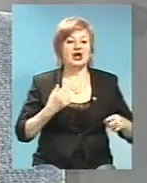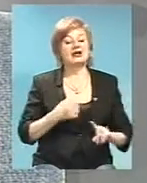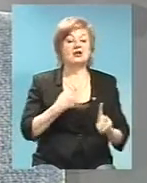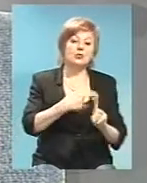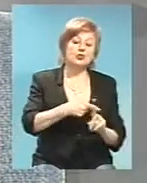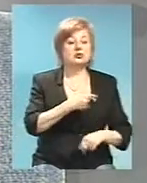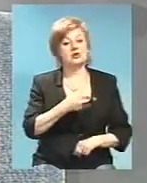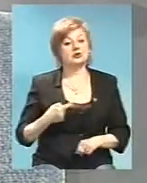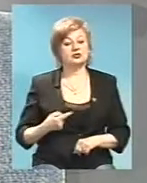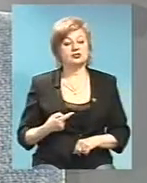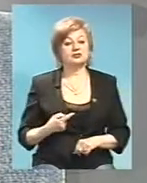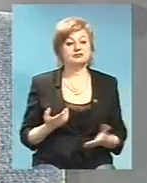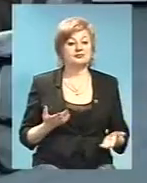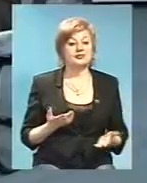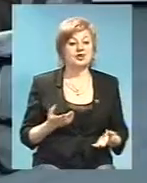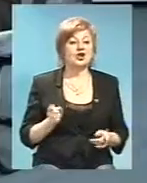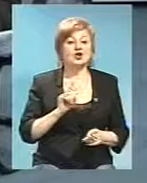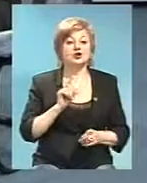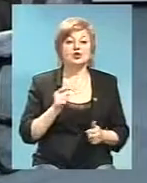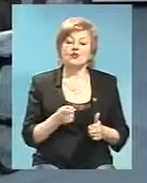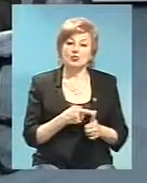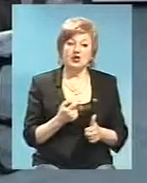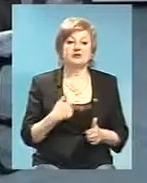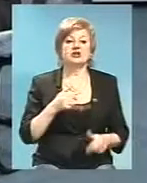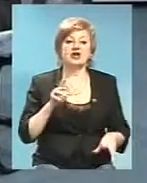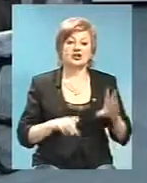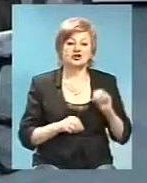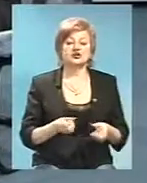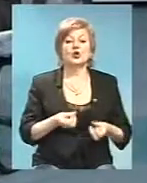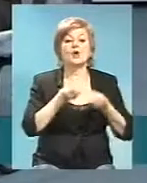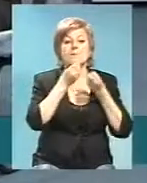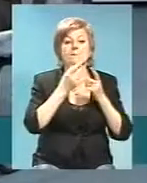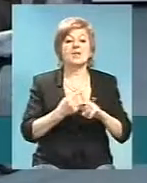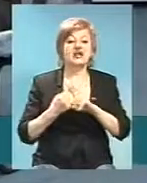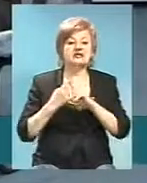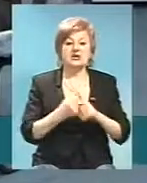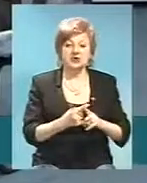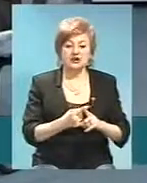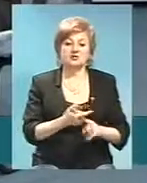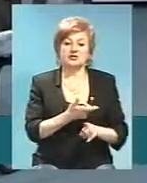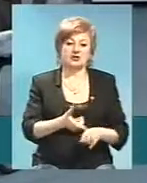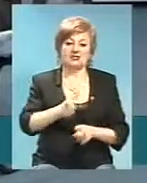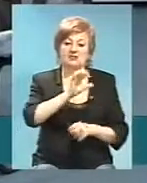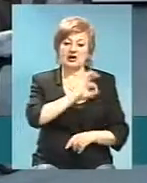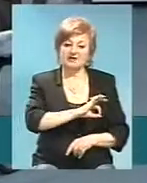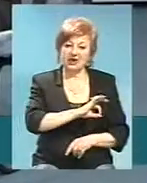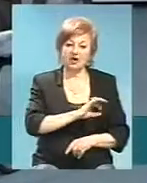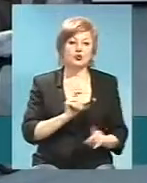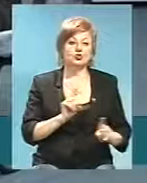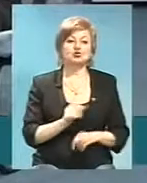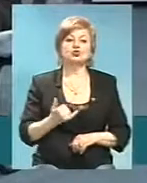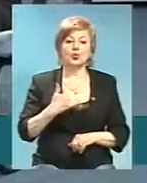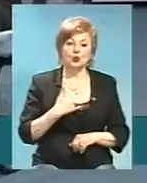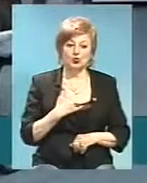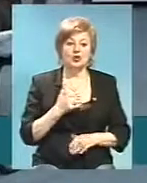мінус? Ви знаєте, що найперше, я вважаю позитивним і перевагою в цьому, що у нас